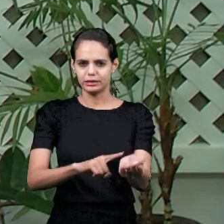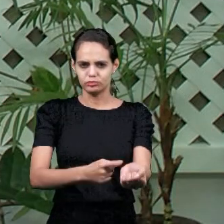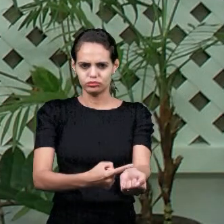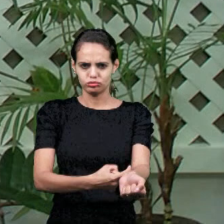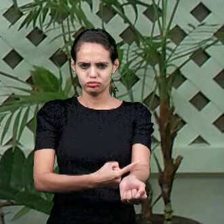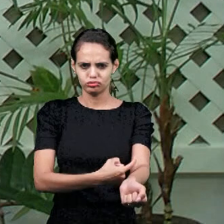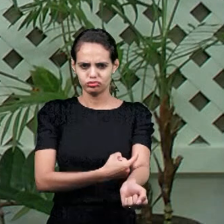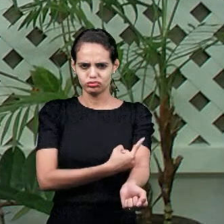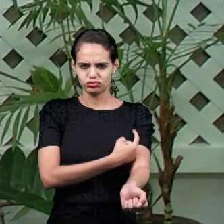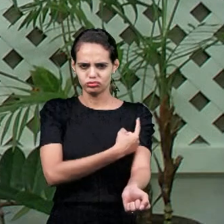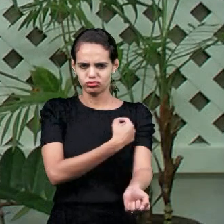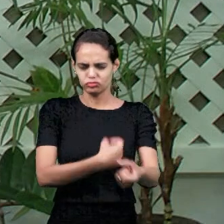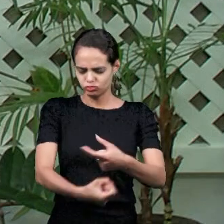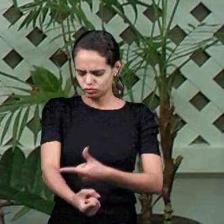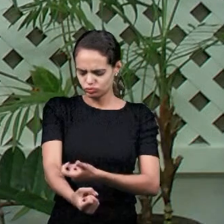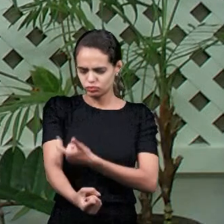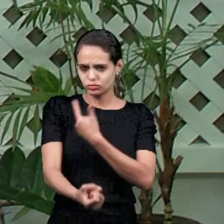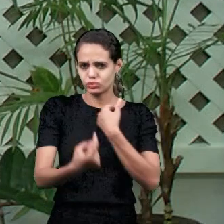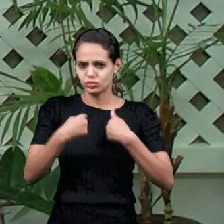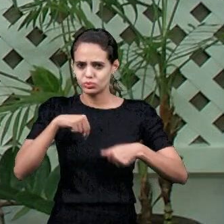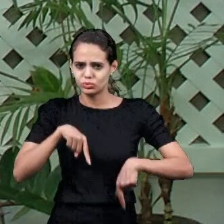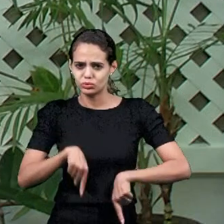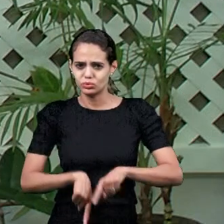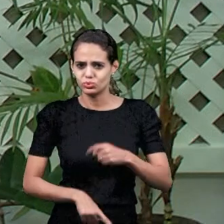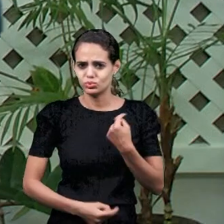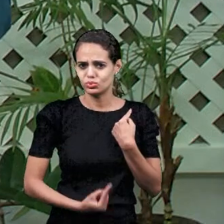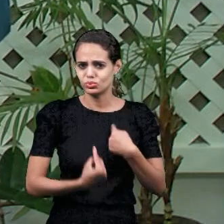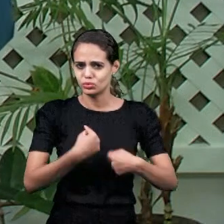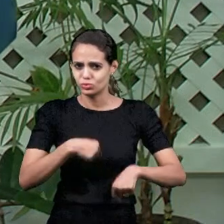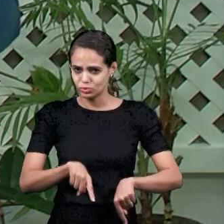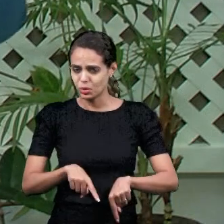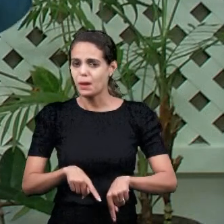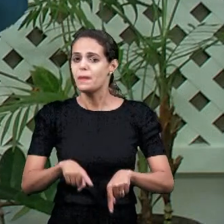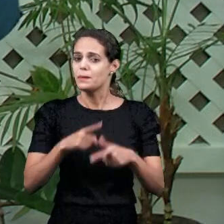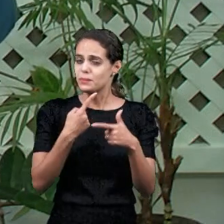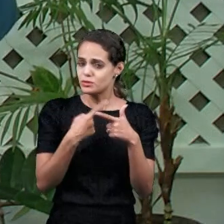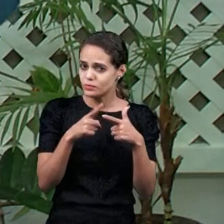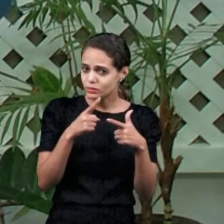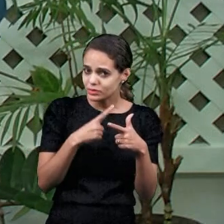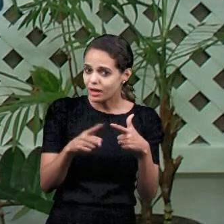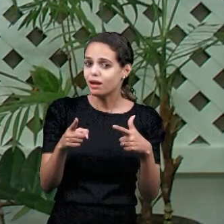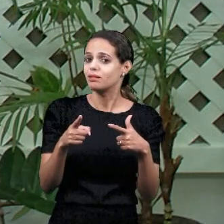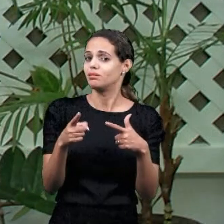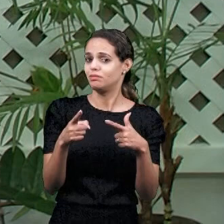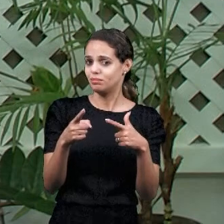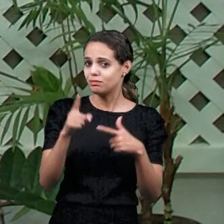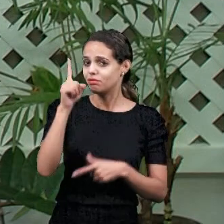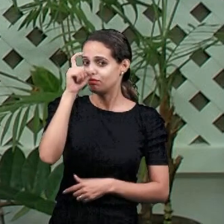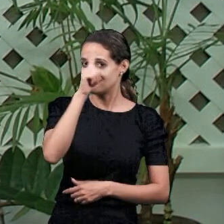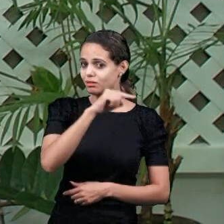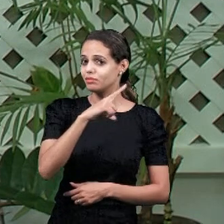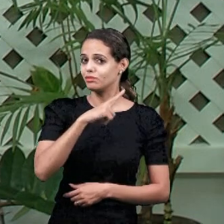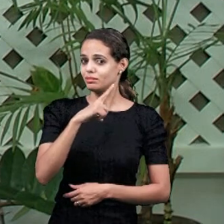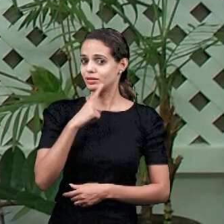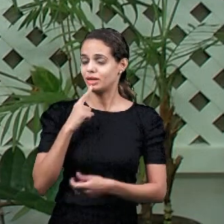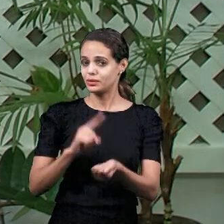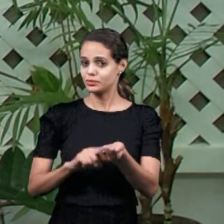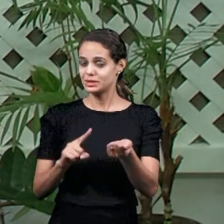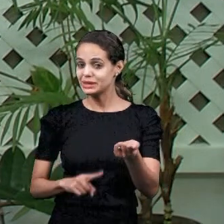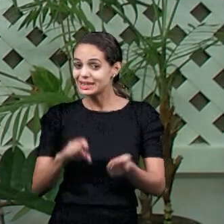d'éléments, des coagules qui se dirigent vers certaines parties de l'organisme. S'il va dans le cœur, il